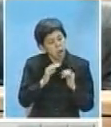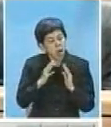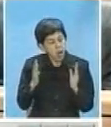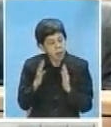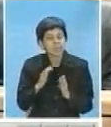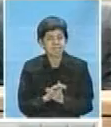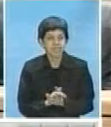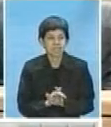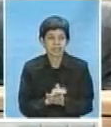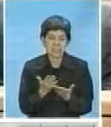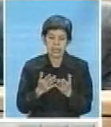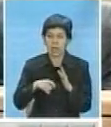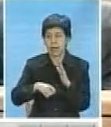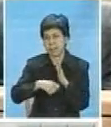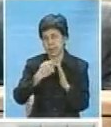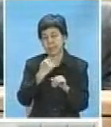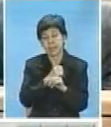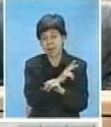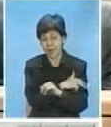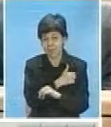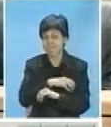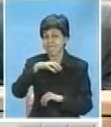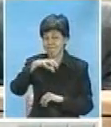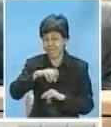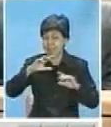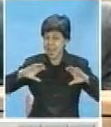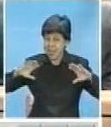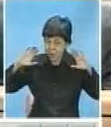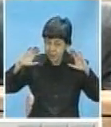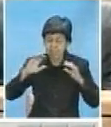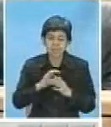ต่างๆเหล่านี้ก็เป็นสาเหตุทำให้โรงพยาบาลภาครัฐทั้งหมด